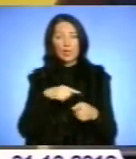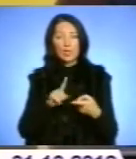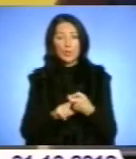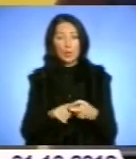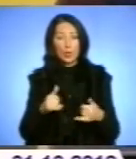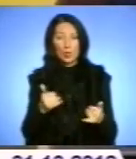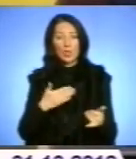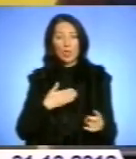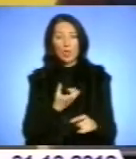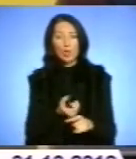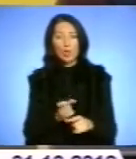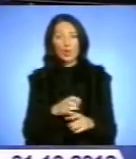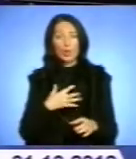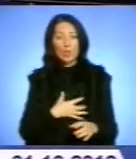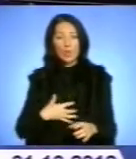надзвичайно важливий.